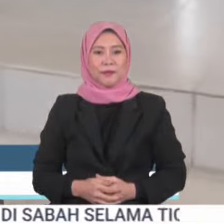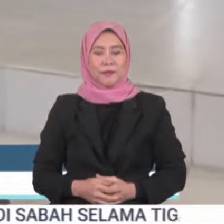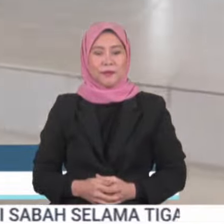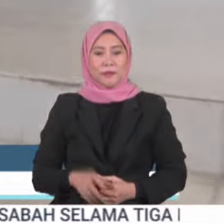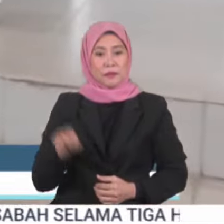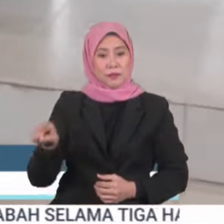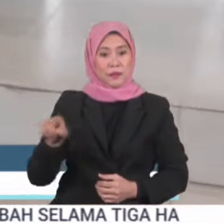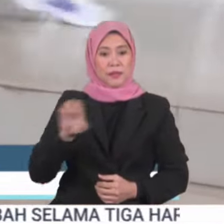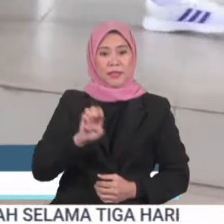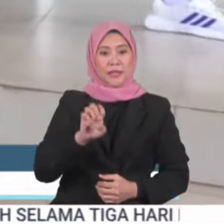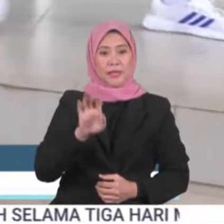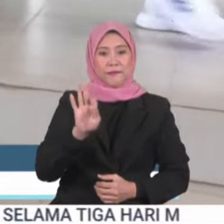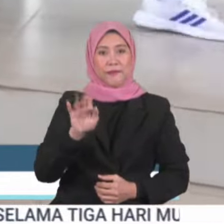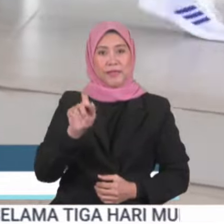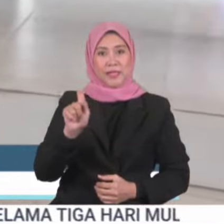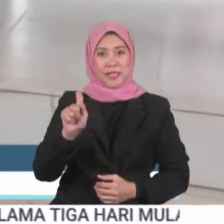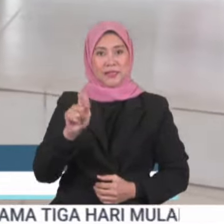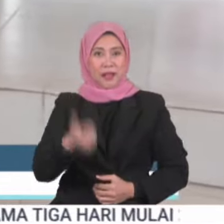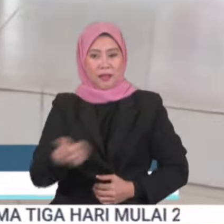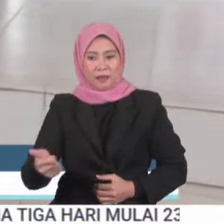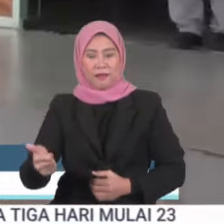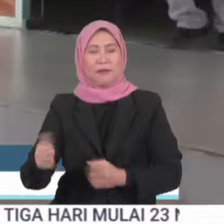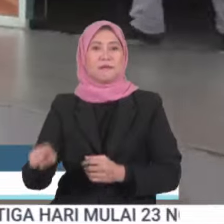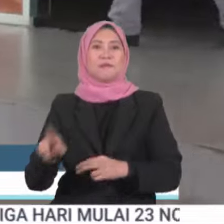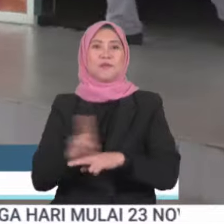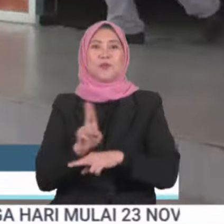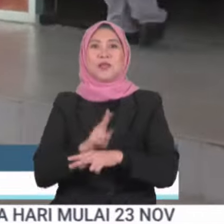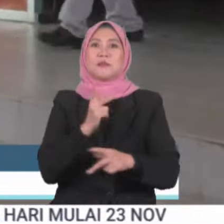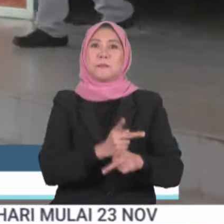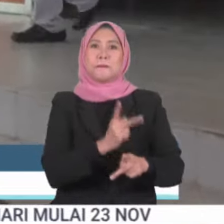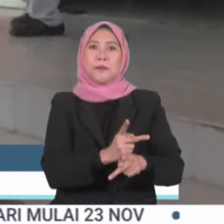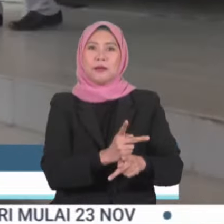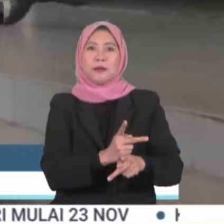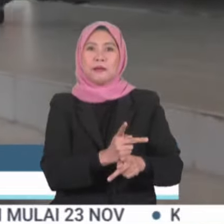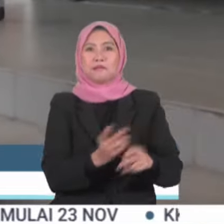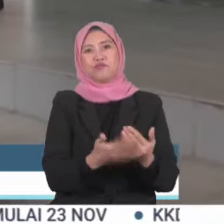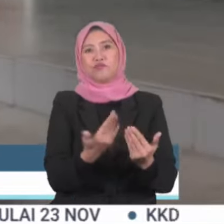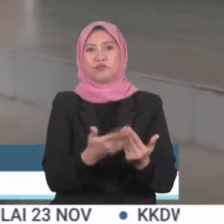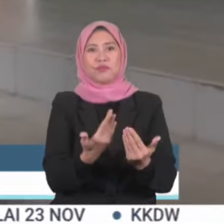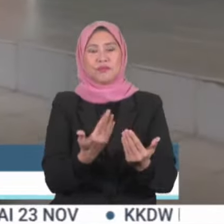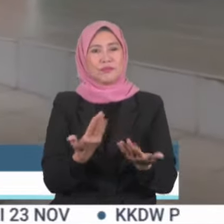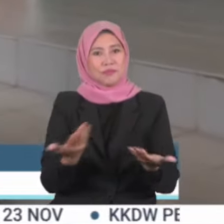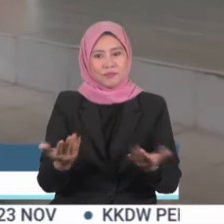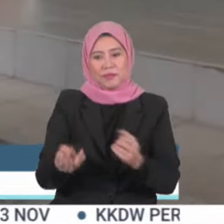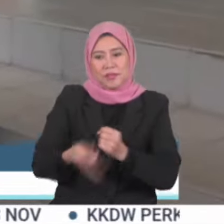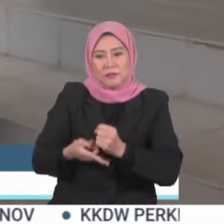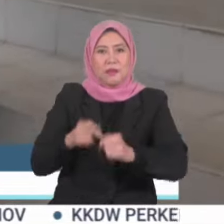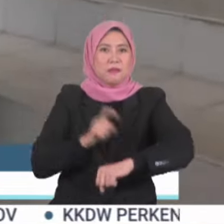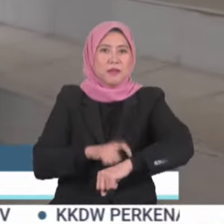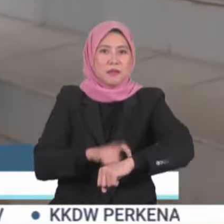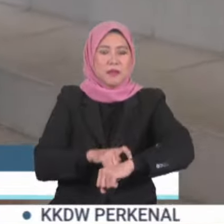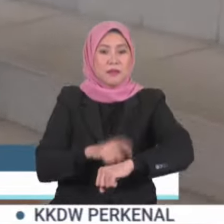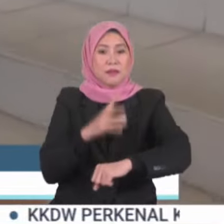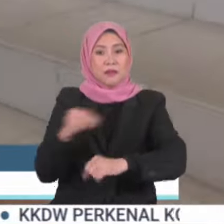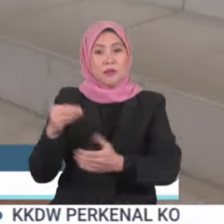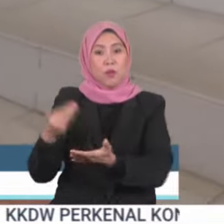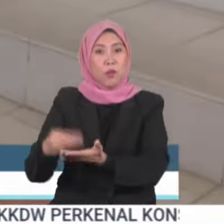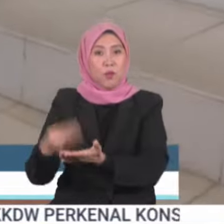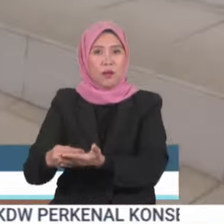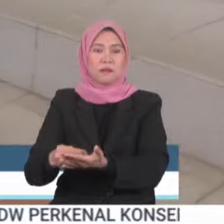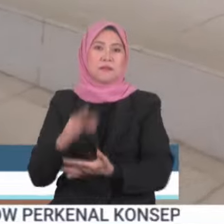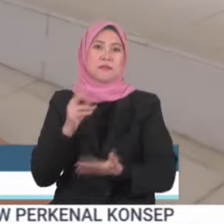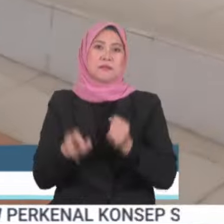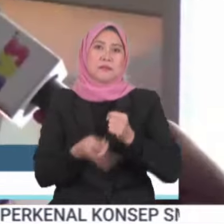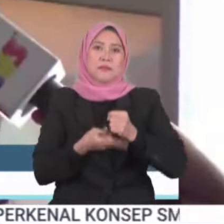EFT kit ini juga dilihat praktikal, terutama melibatkan ruang penyimpanan yang diperlukan selain menyimatkan masa dan sumber kewangan